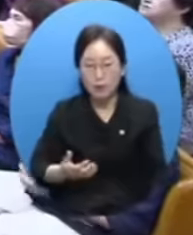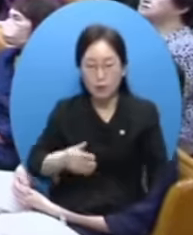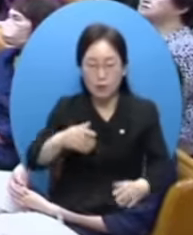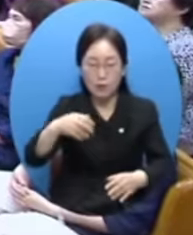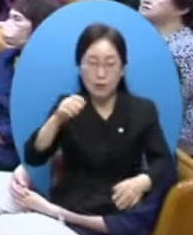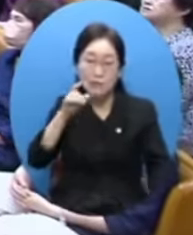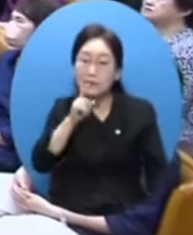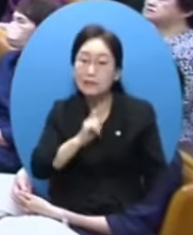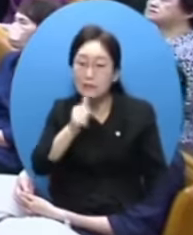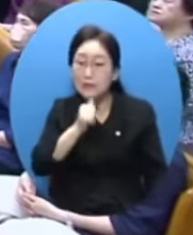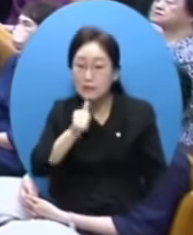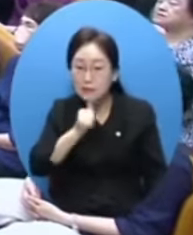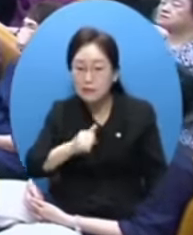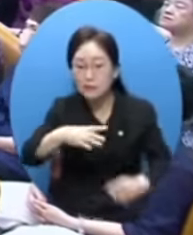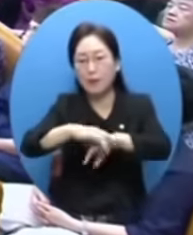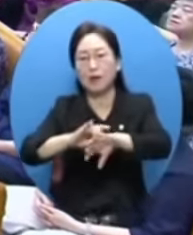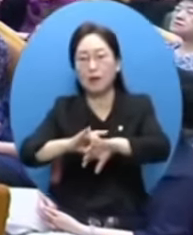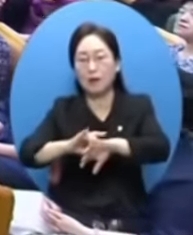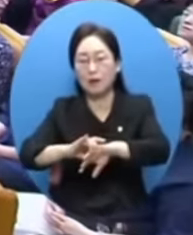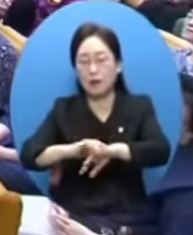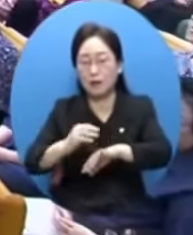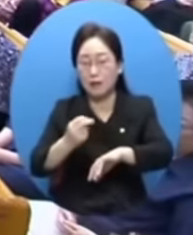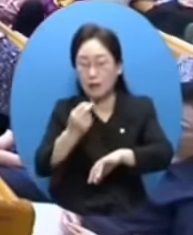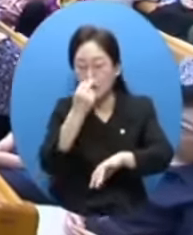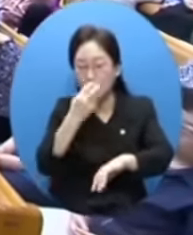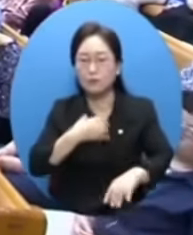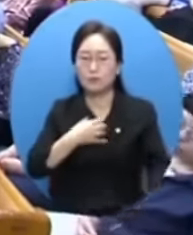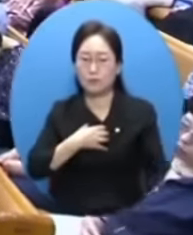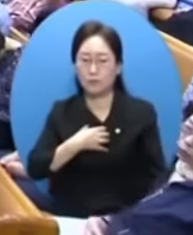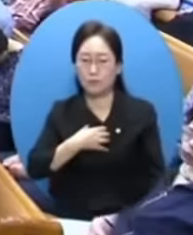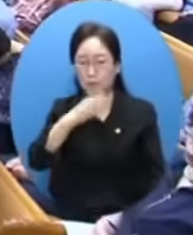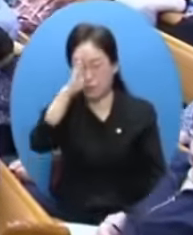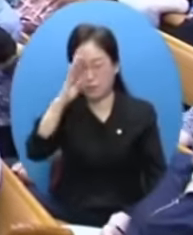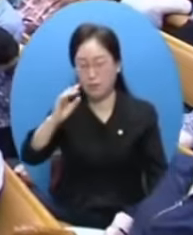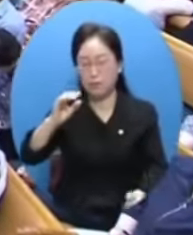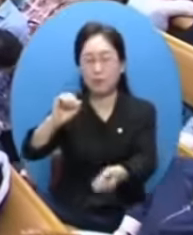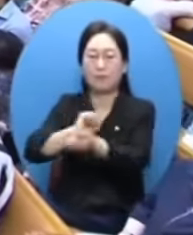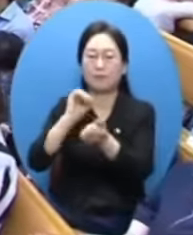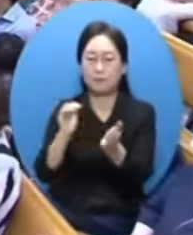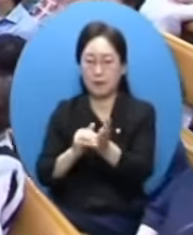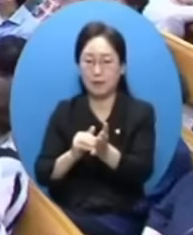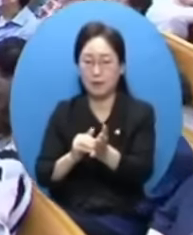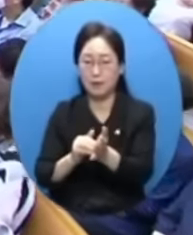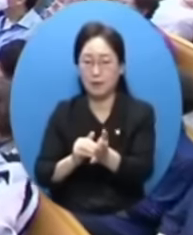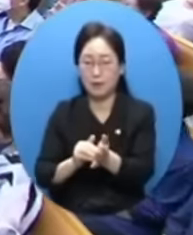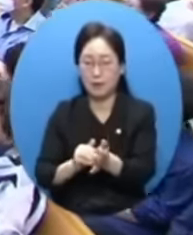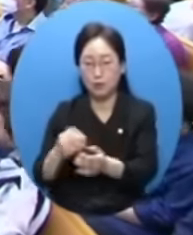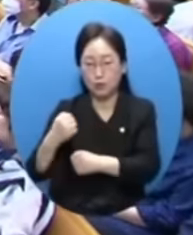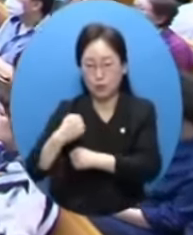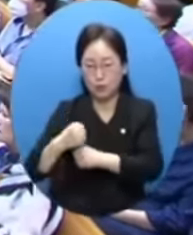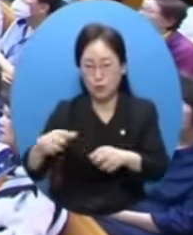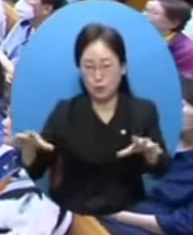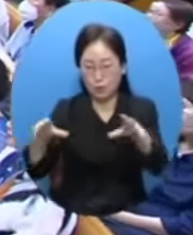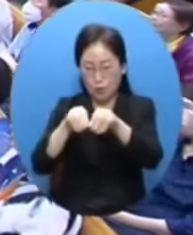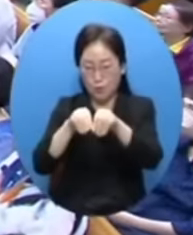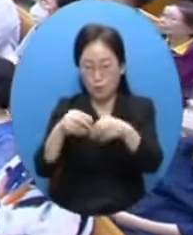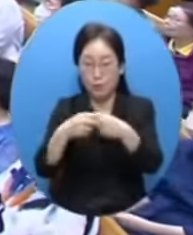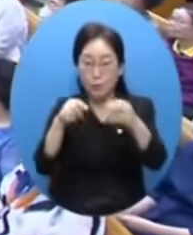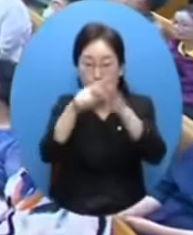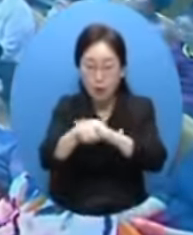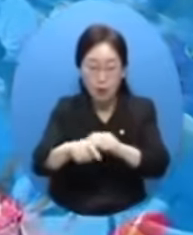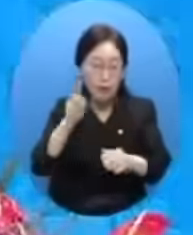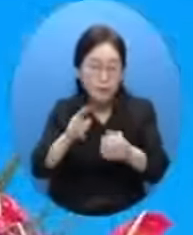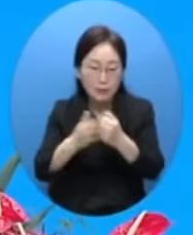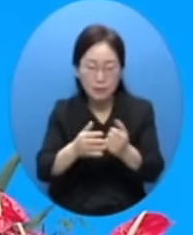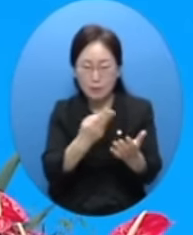갖고 하는 치명적인 그 병인데 국군 통합병원에 구성되었다가 병세가 심해져서